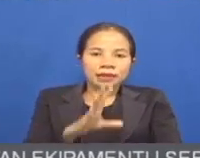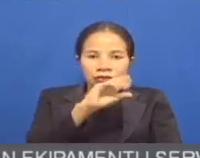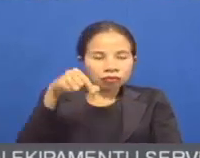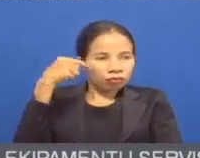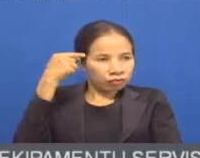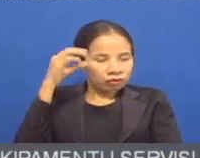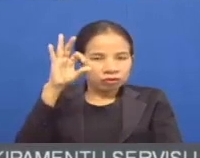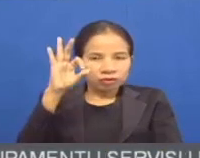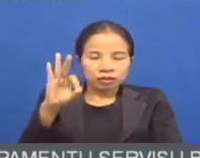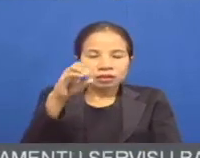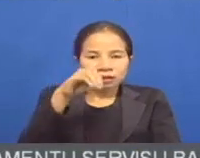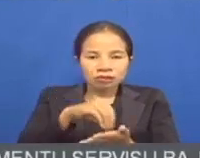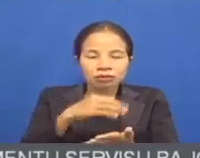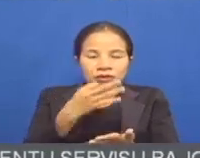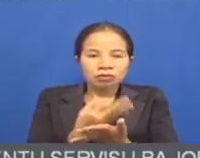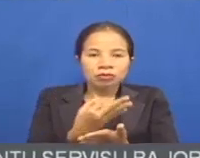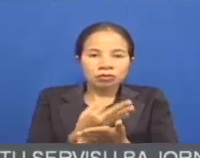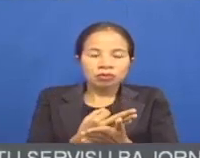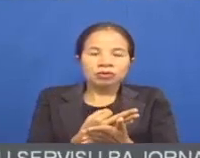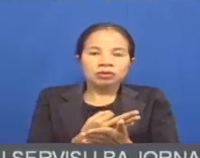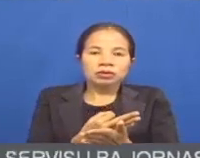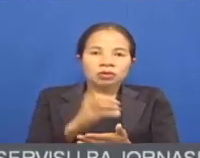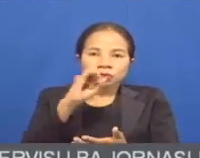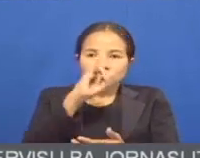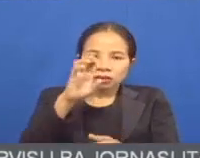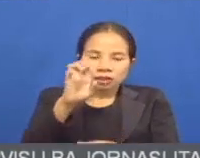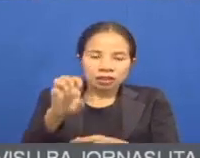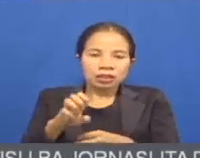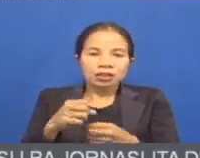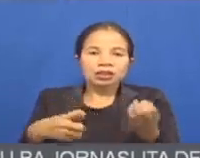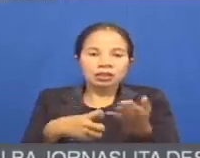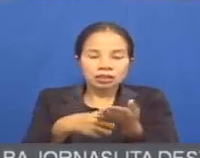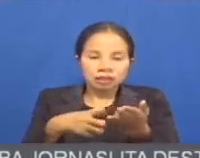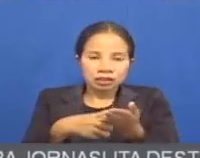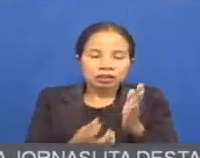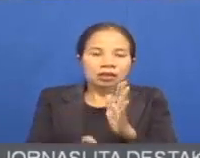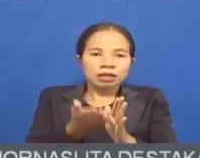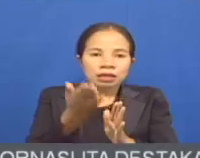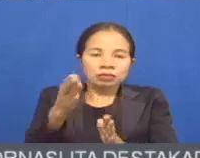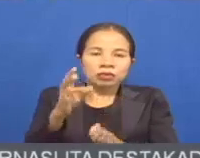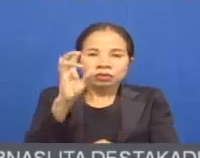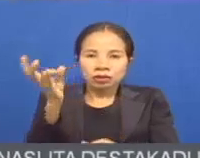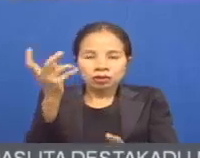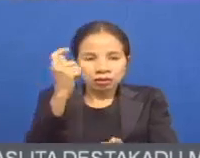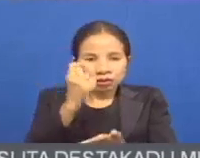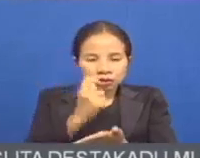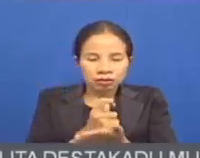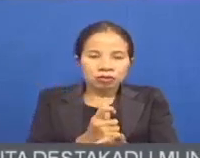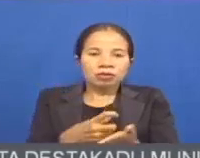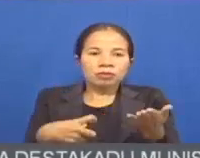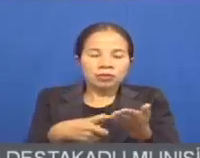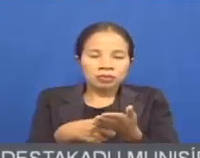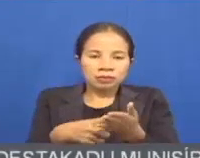da CIA tautang orçamento retificativo caderneta passaporte bele sae to rihun hitunulu ho tipo passaporte